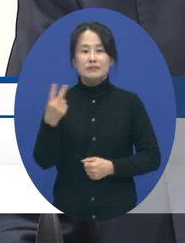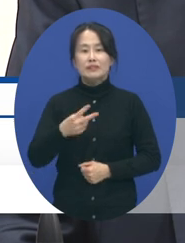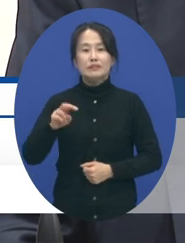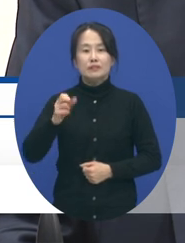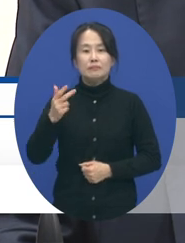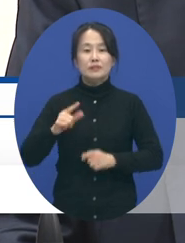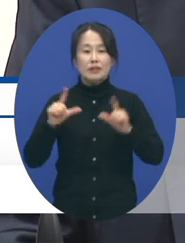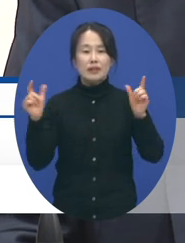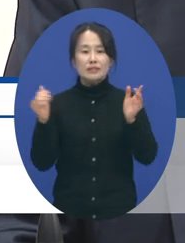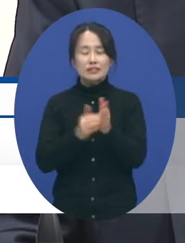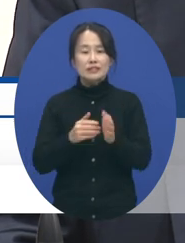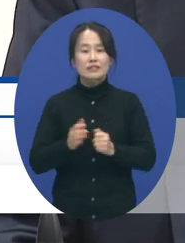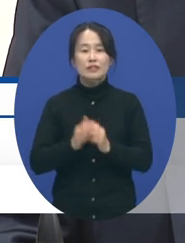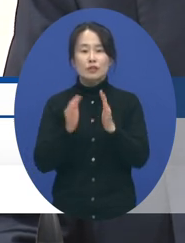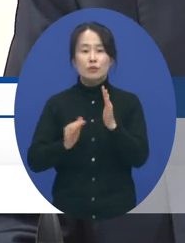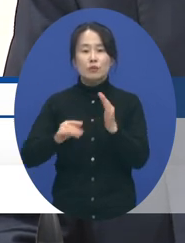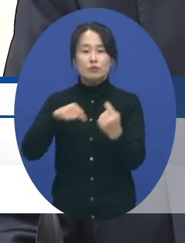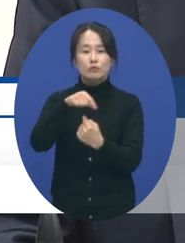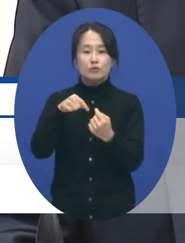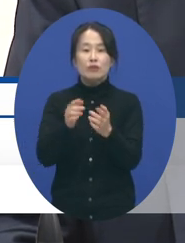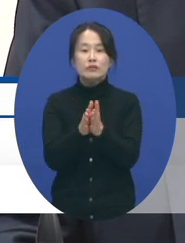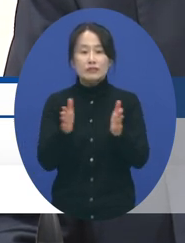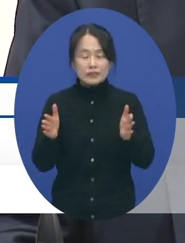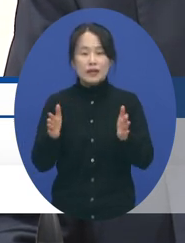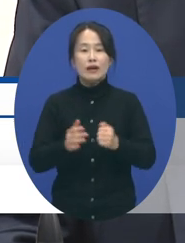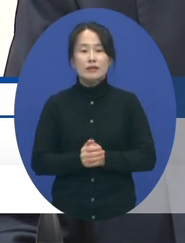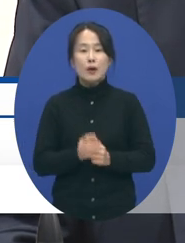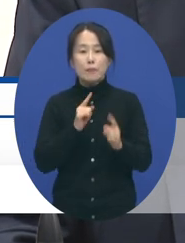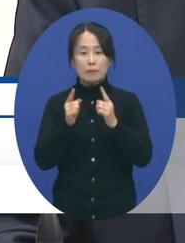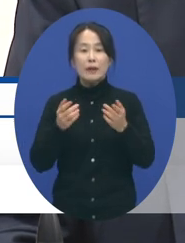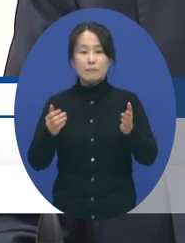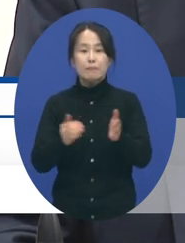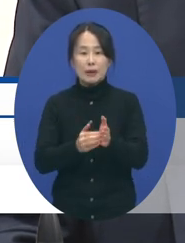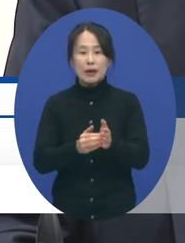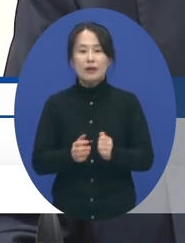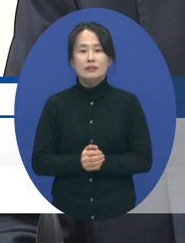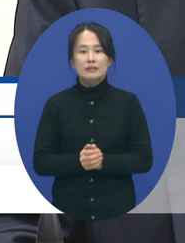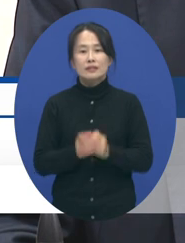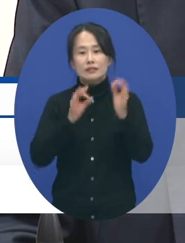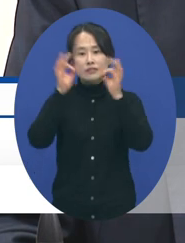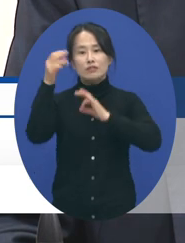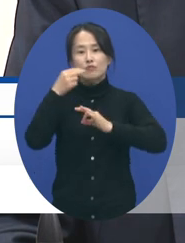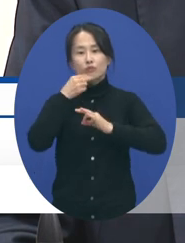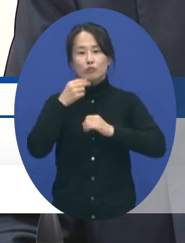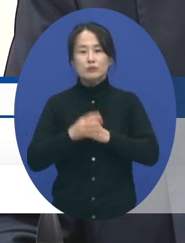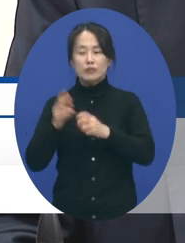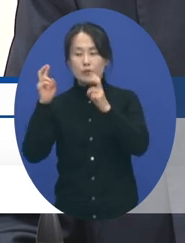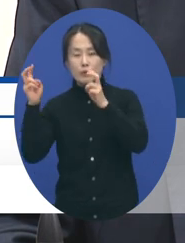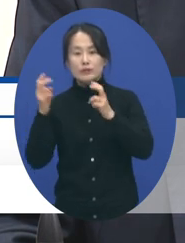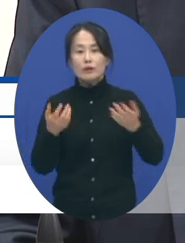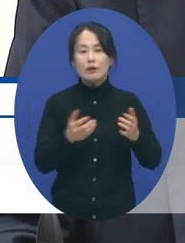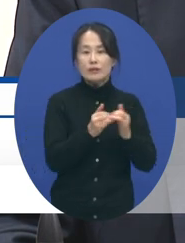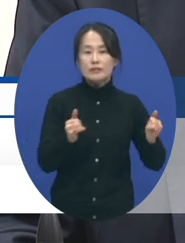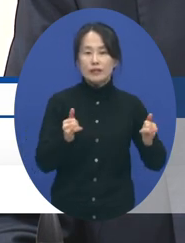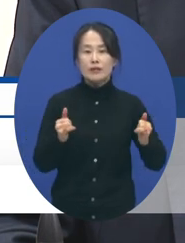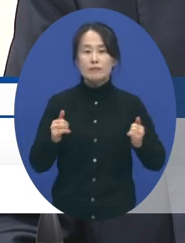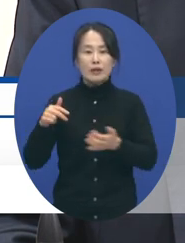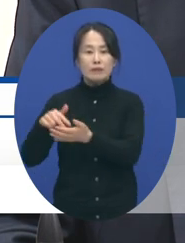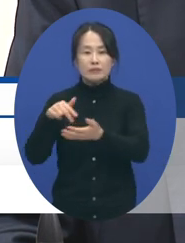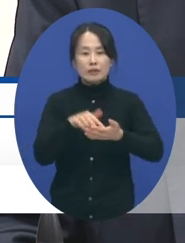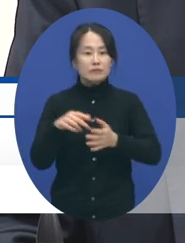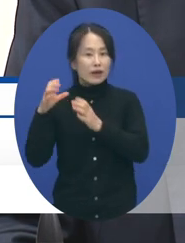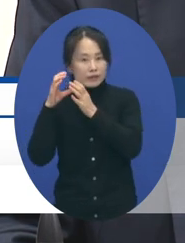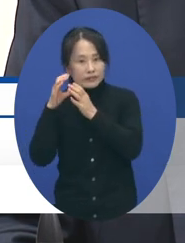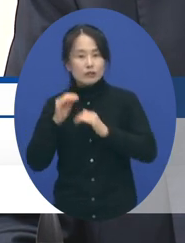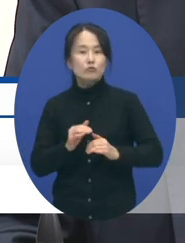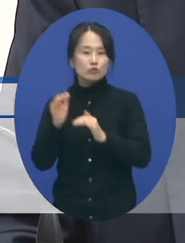27년까지 준공영제에 대한 말씀드린 바 있고 차질 없이 또 양측의 의견을 드려서 추진할 것을